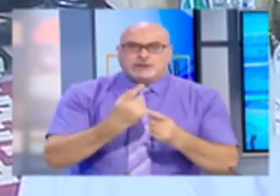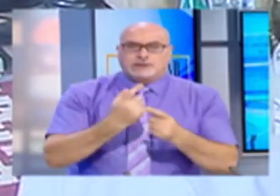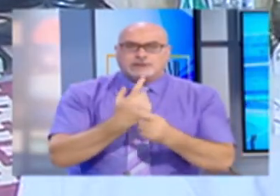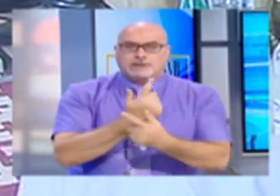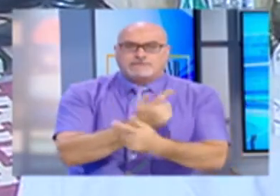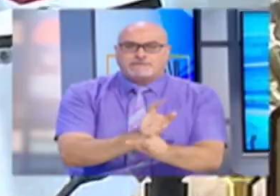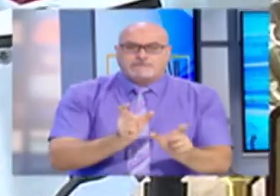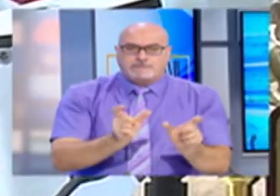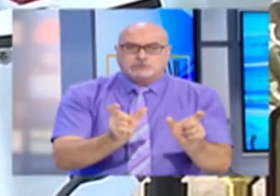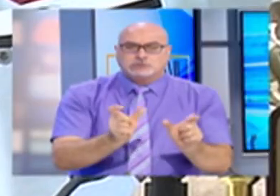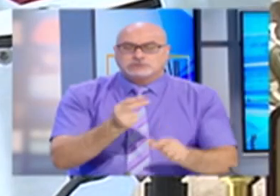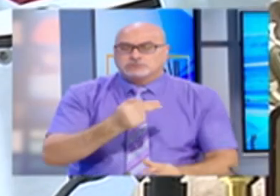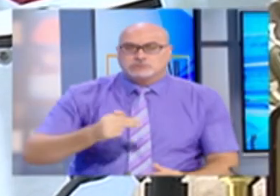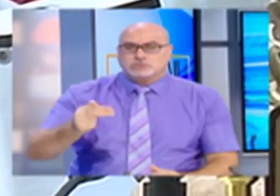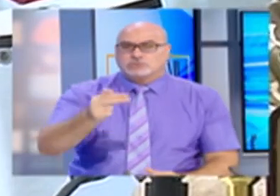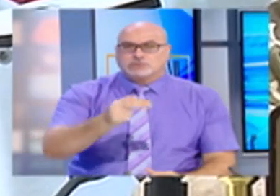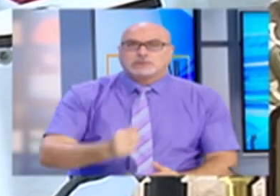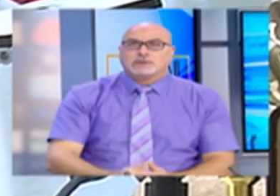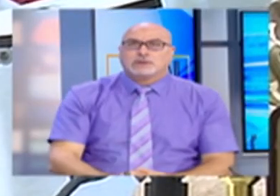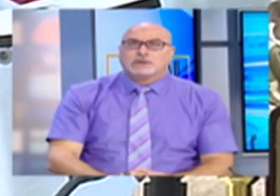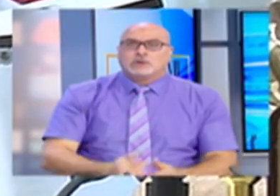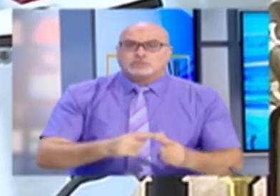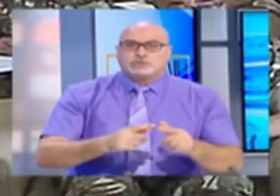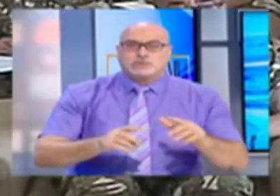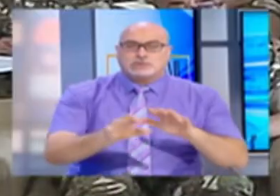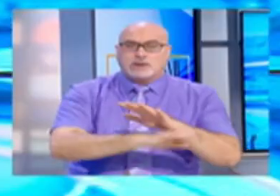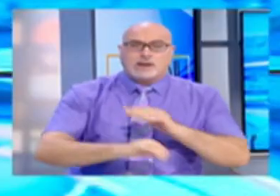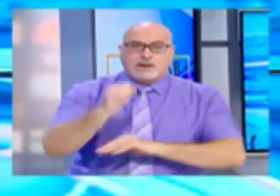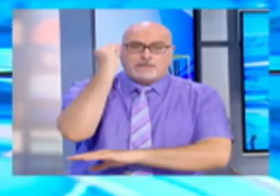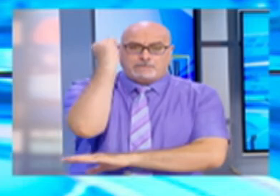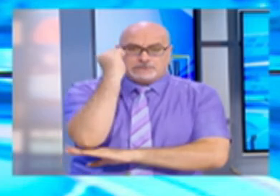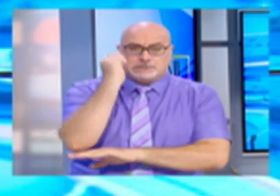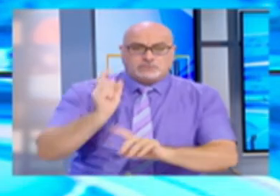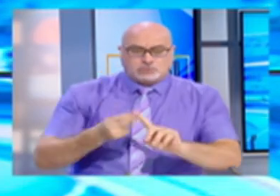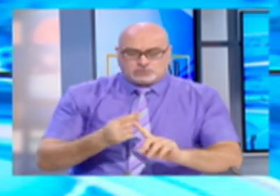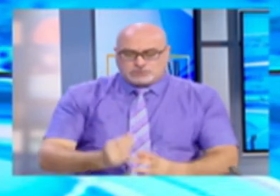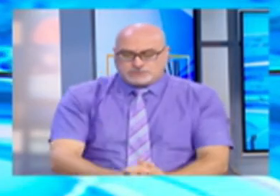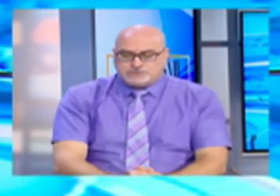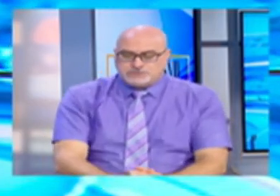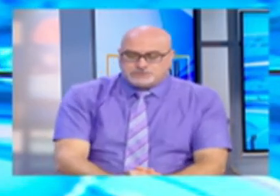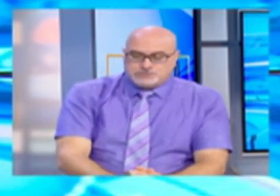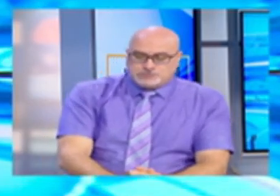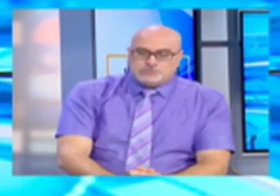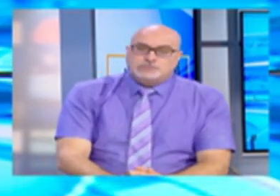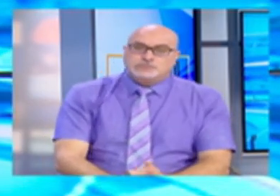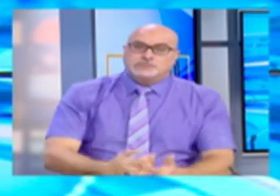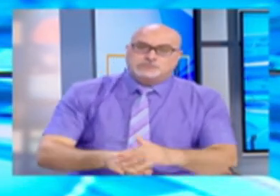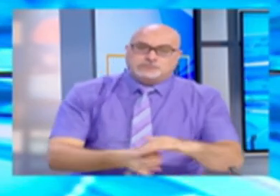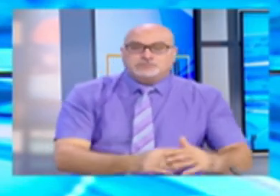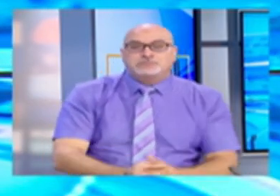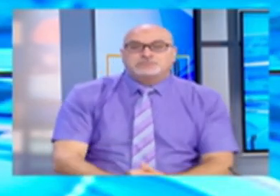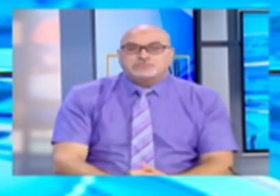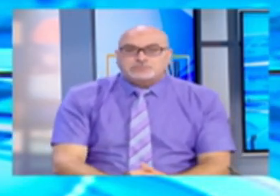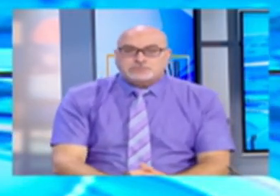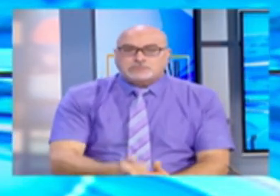الوطني ومطلب تعزيز ركائزه الأساسية. في موضوع آخر،